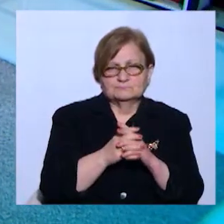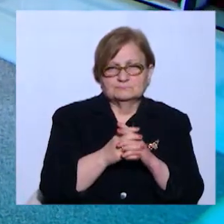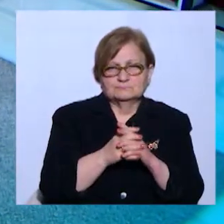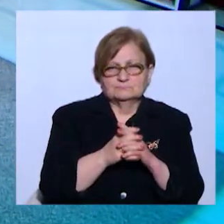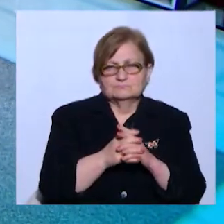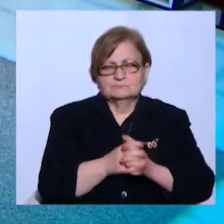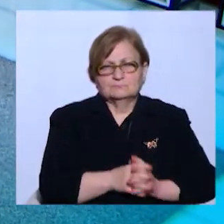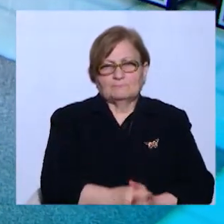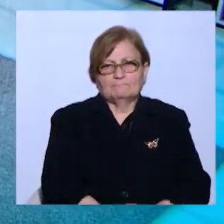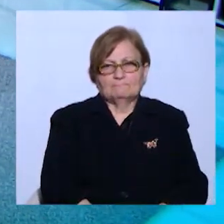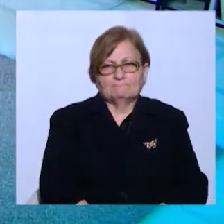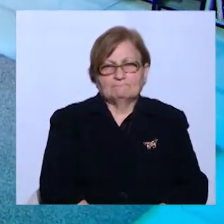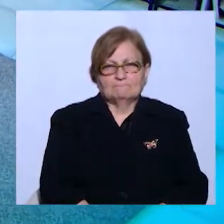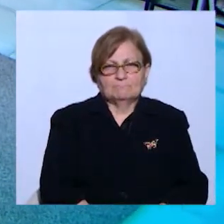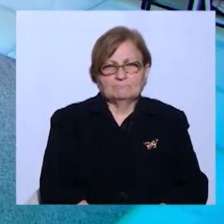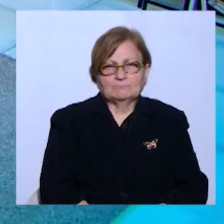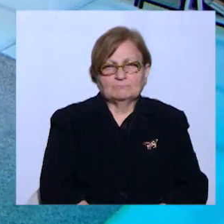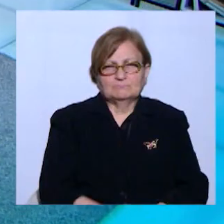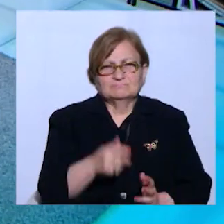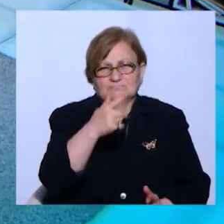ბატონო. 18